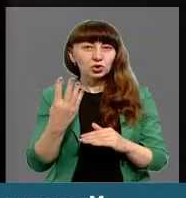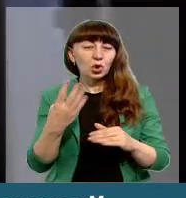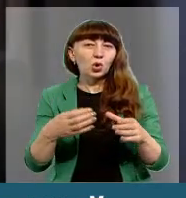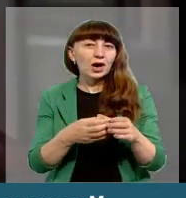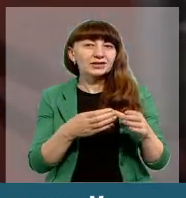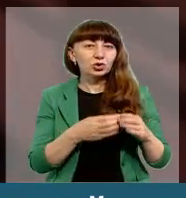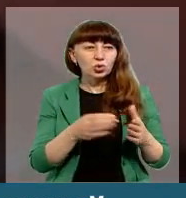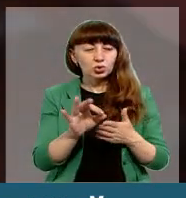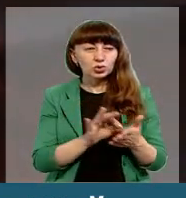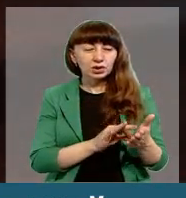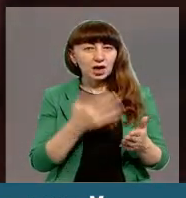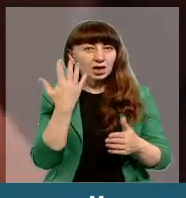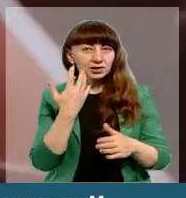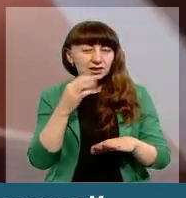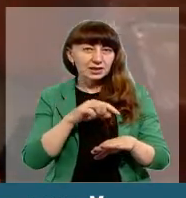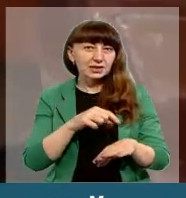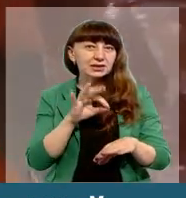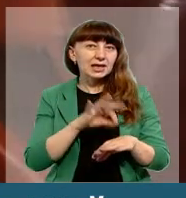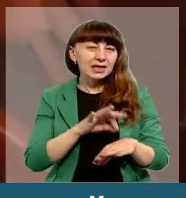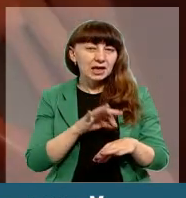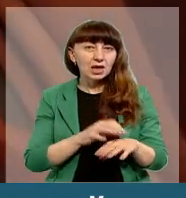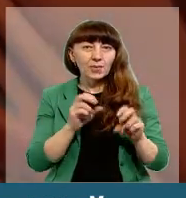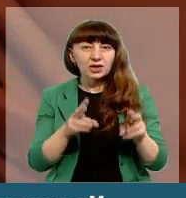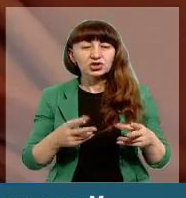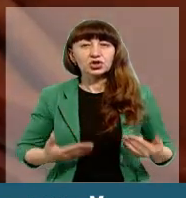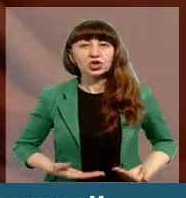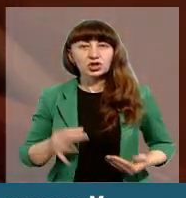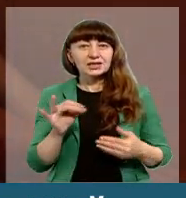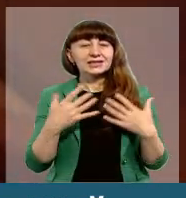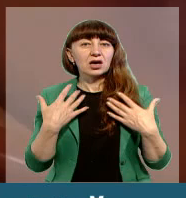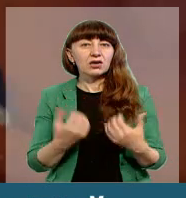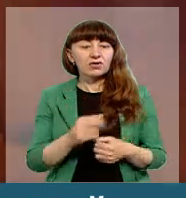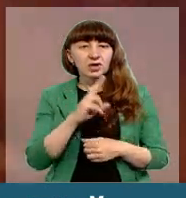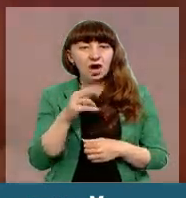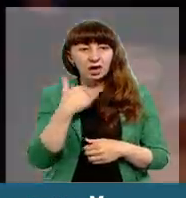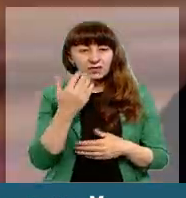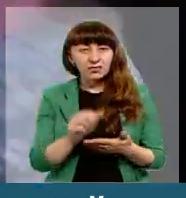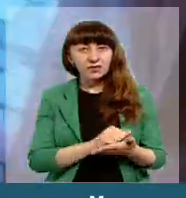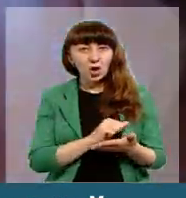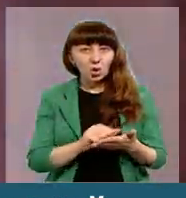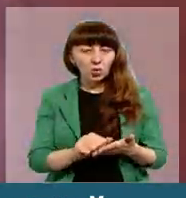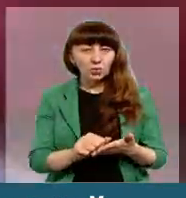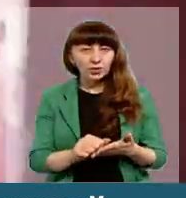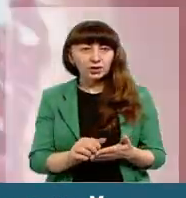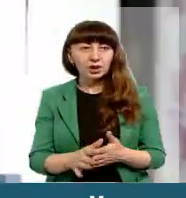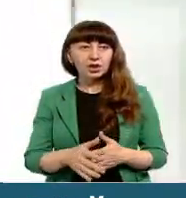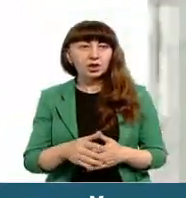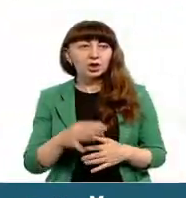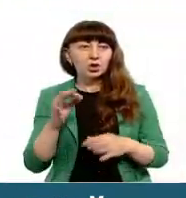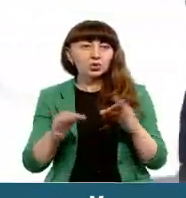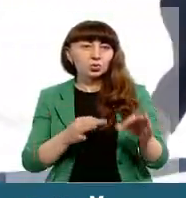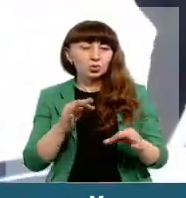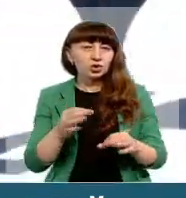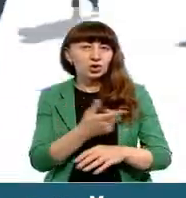срочности, то есть при состояниях, угрожающих жизни и здоровью пациента. Как поясняется в документе, содержание круглосуточных бригад